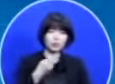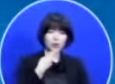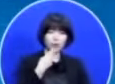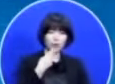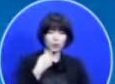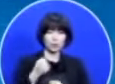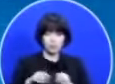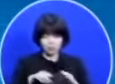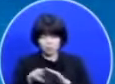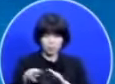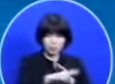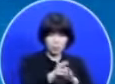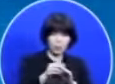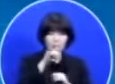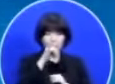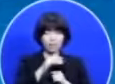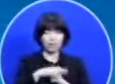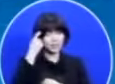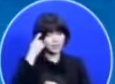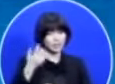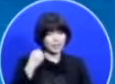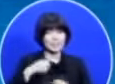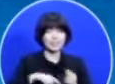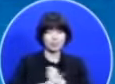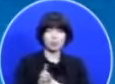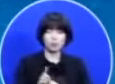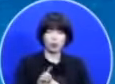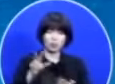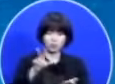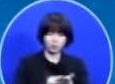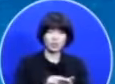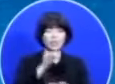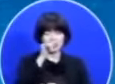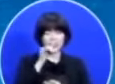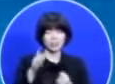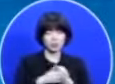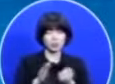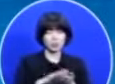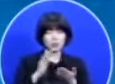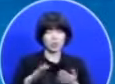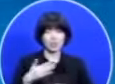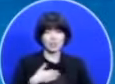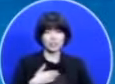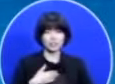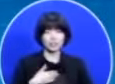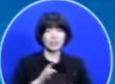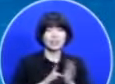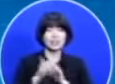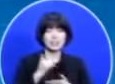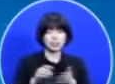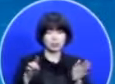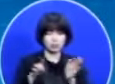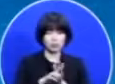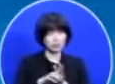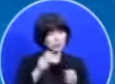뺀질이 겠구나 이렇게 생각이 드는 이유는 뭐가 문제가 있는 거죠 저는 예수 믿은 지 한 30년 됐습니다